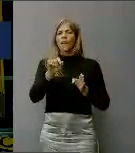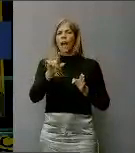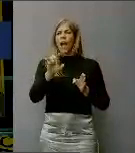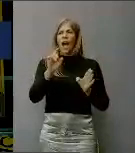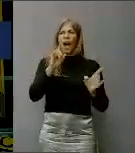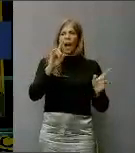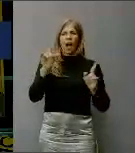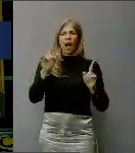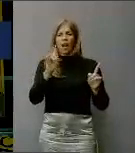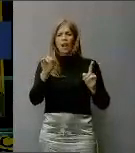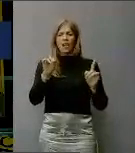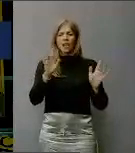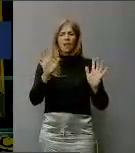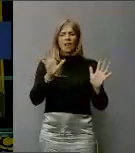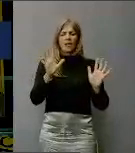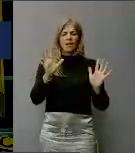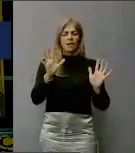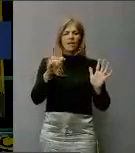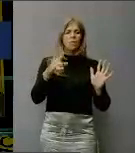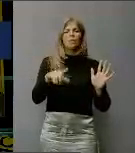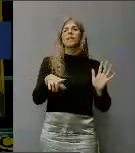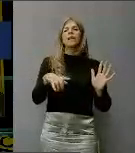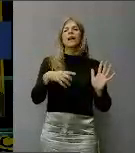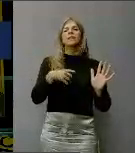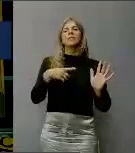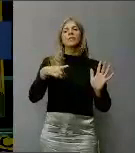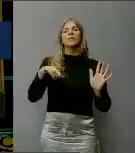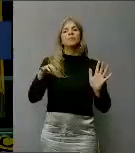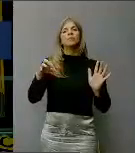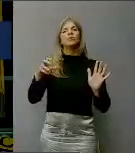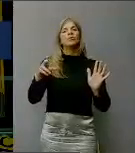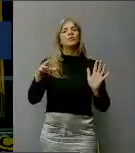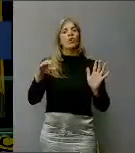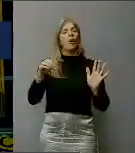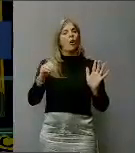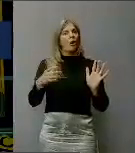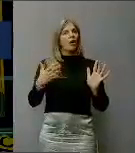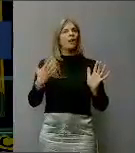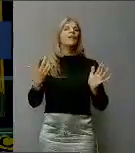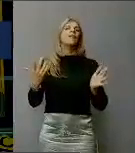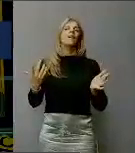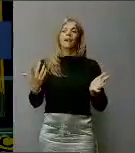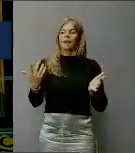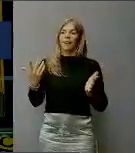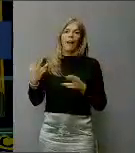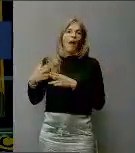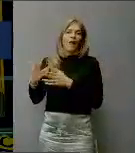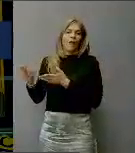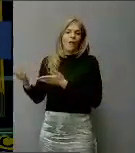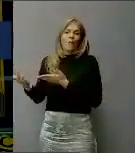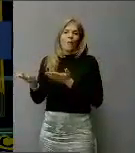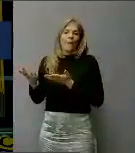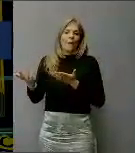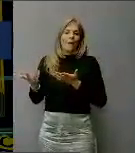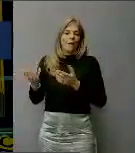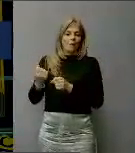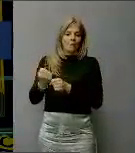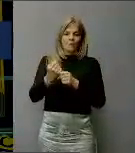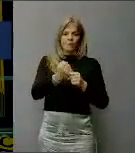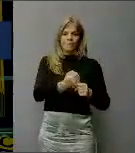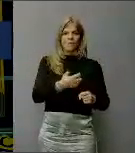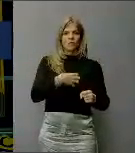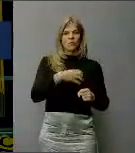vedo però perché l'assessore picciocchi a roma lei stato delegato all'assessore picciotto prego assessore